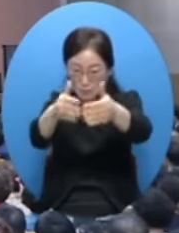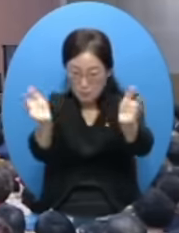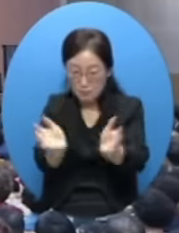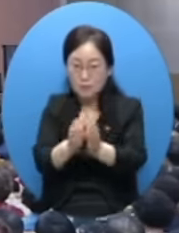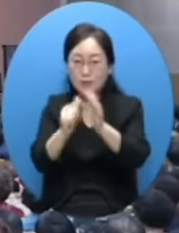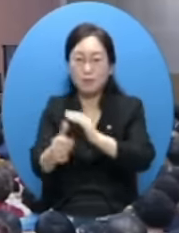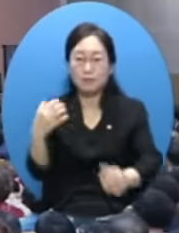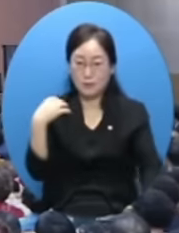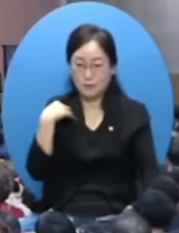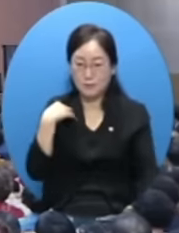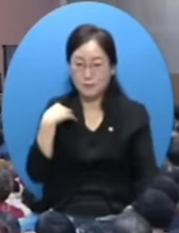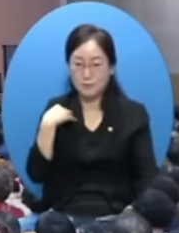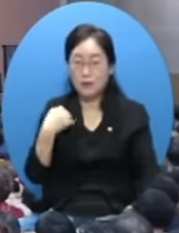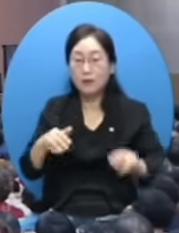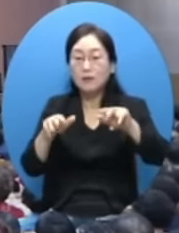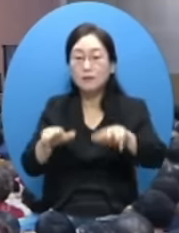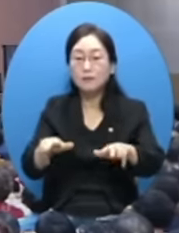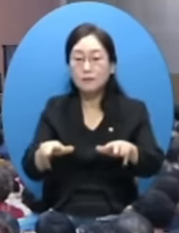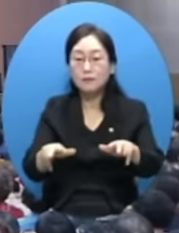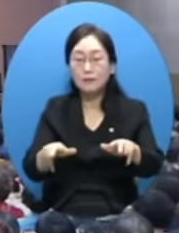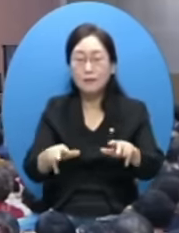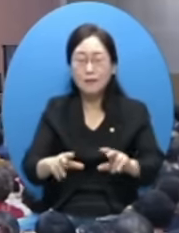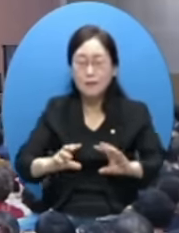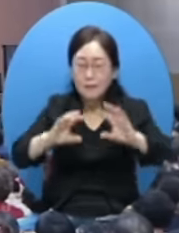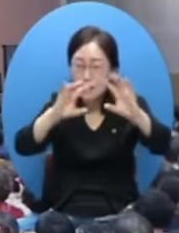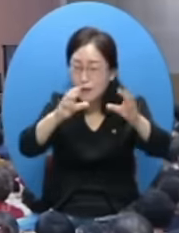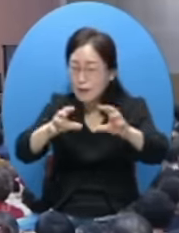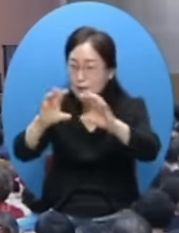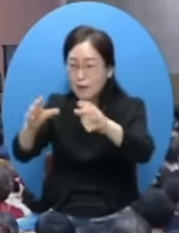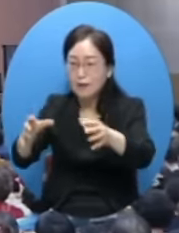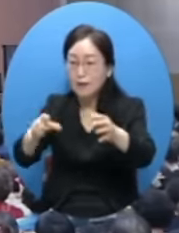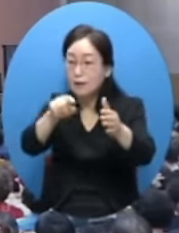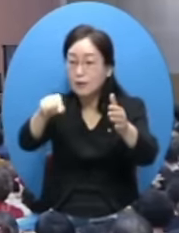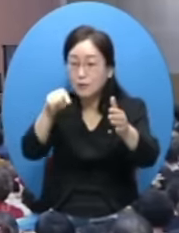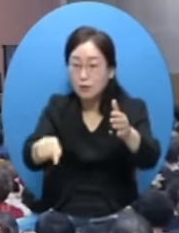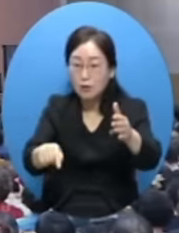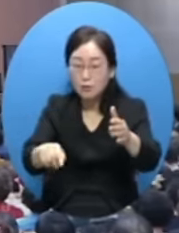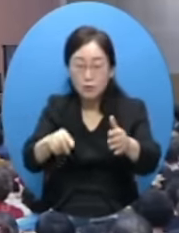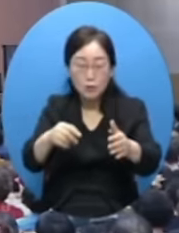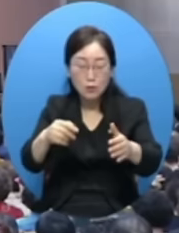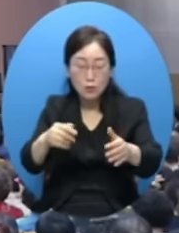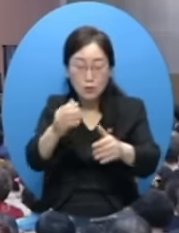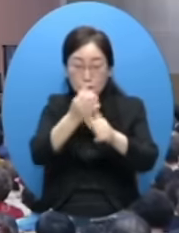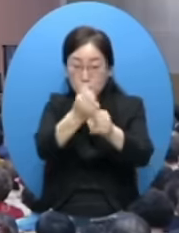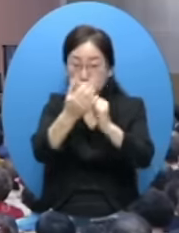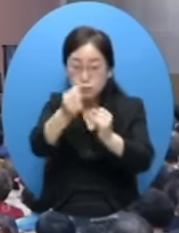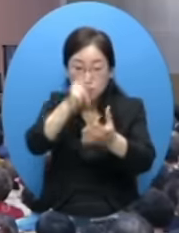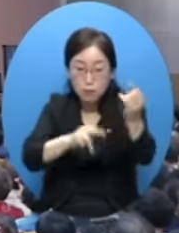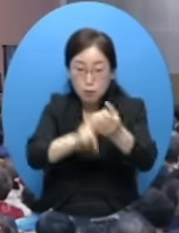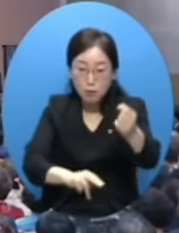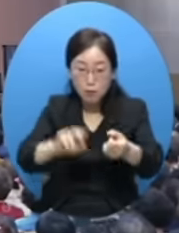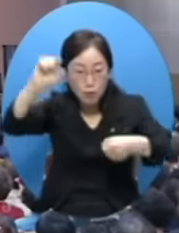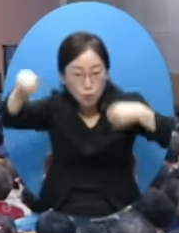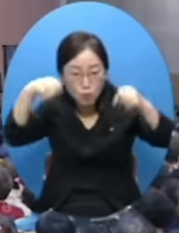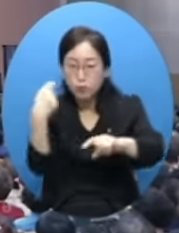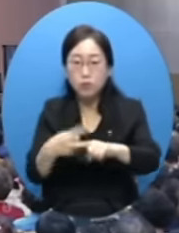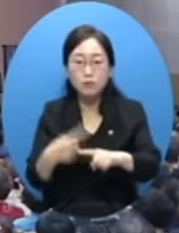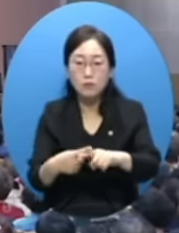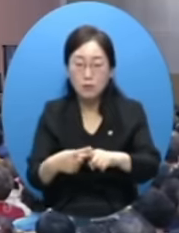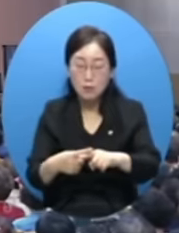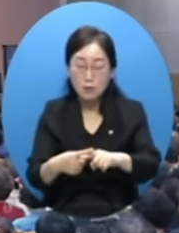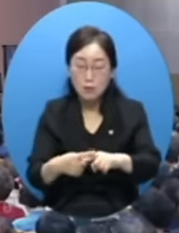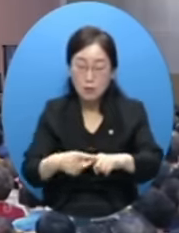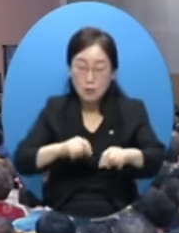지금 이렇게 전 세상에서 팔려서 인간 이하의 삶을 살고 있는 불쌍한